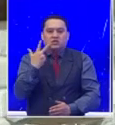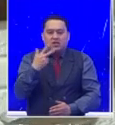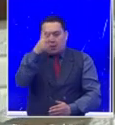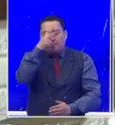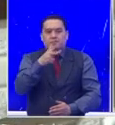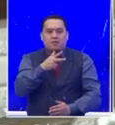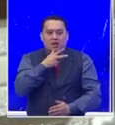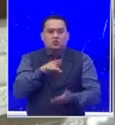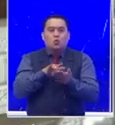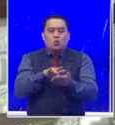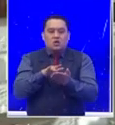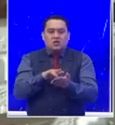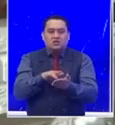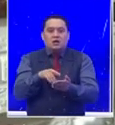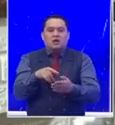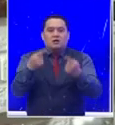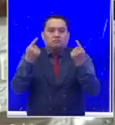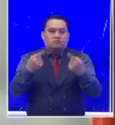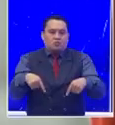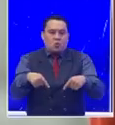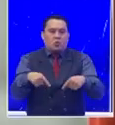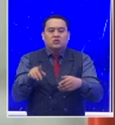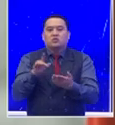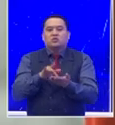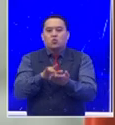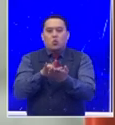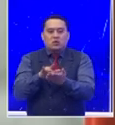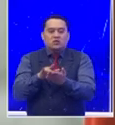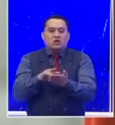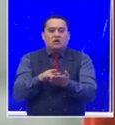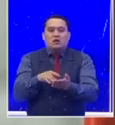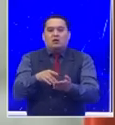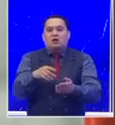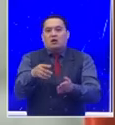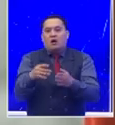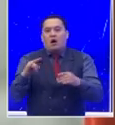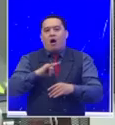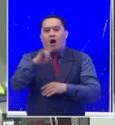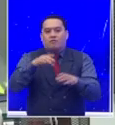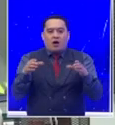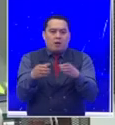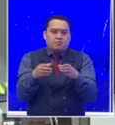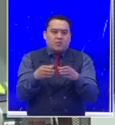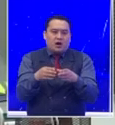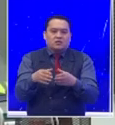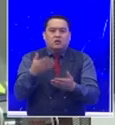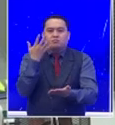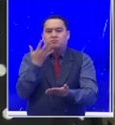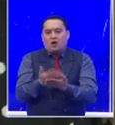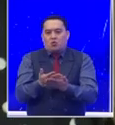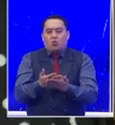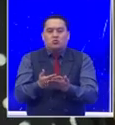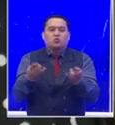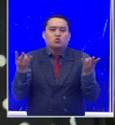рынок выездного туризма ощущает падение спроса на туры. Страдают и авиакомпании. Однако эта мера необходима,